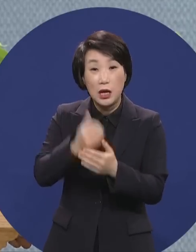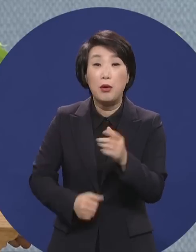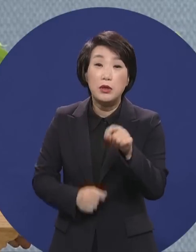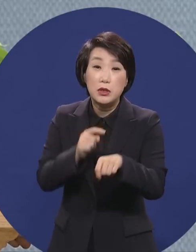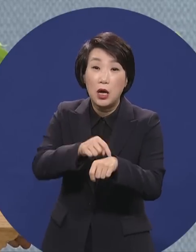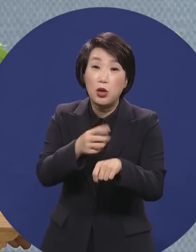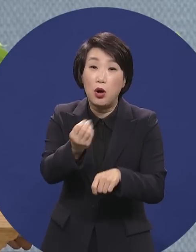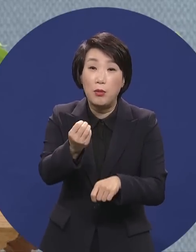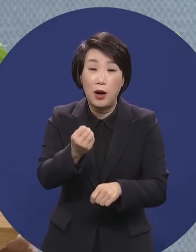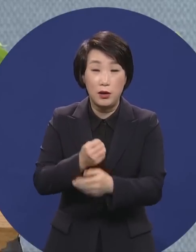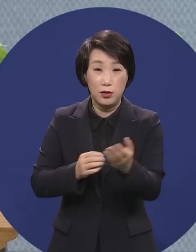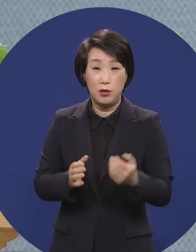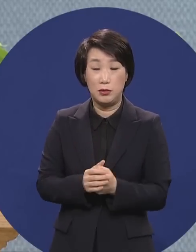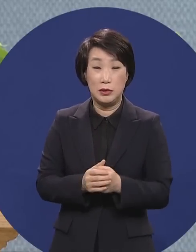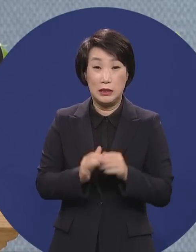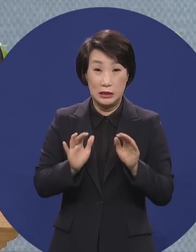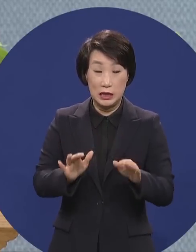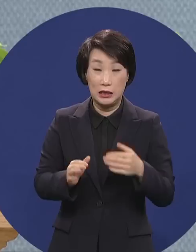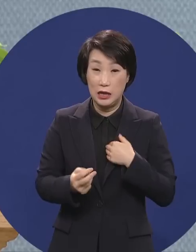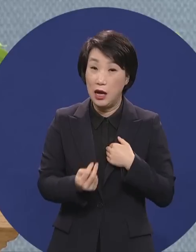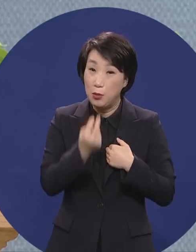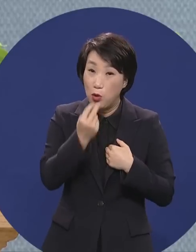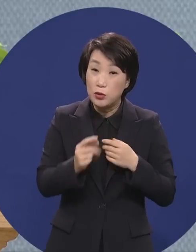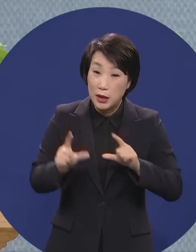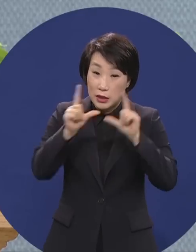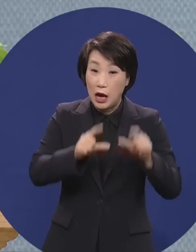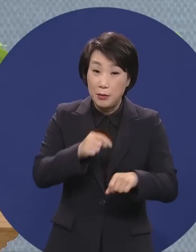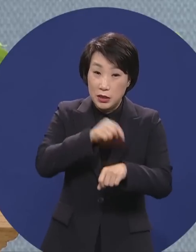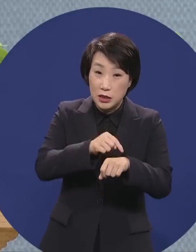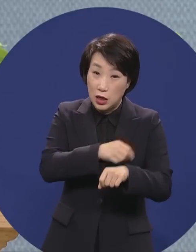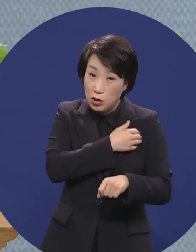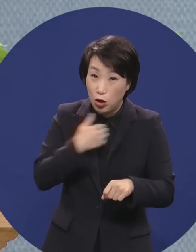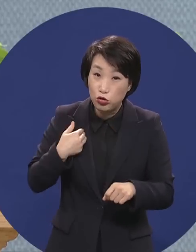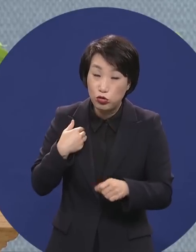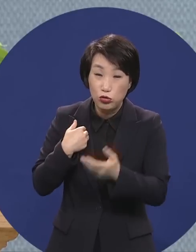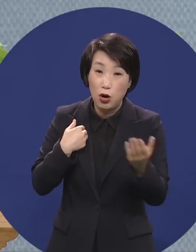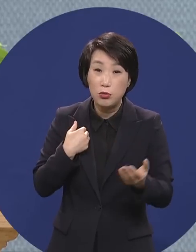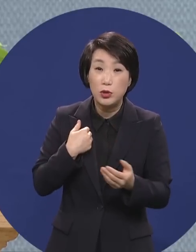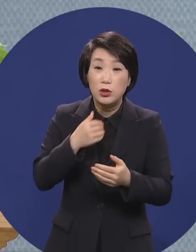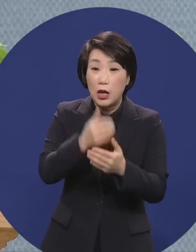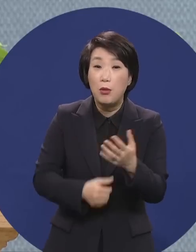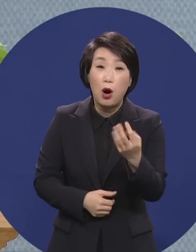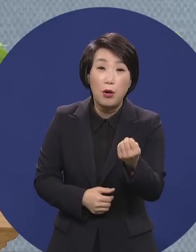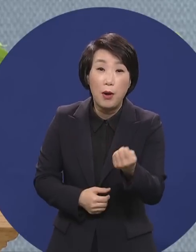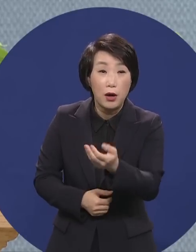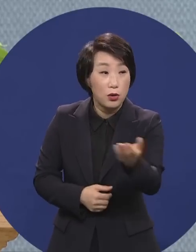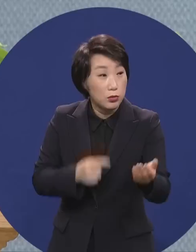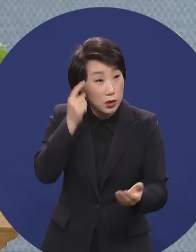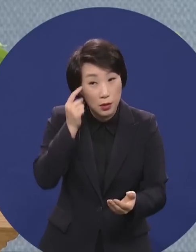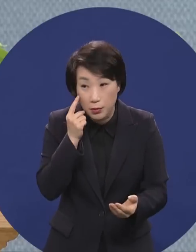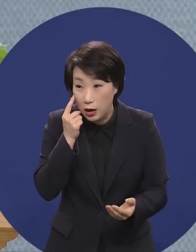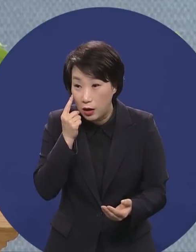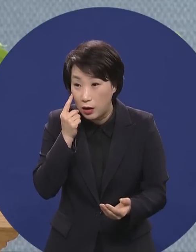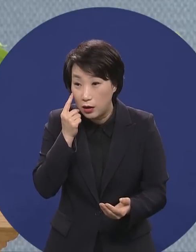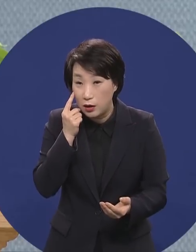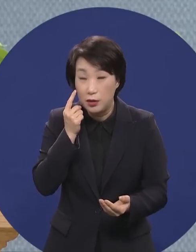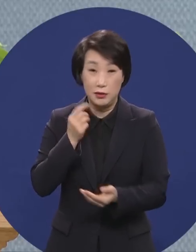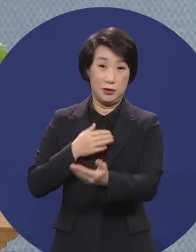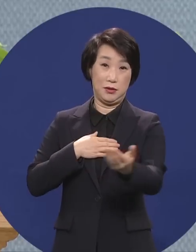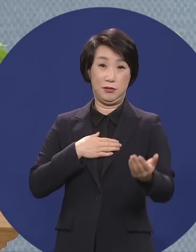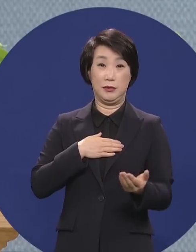남았는가? 응? 자기 목숨의 삶의 시간적 여유는 얼마나 있다고 생각하십니까? 응?